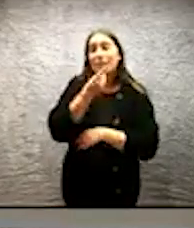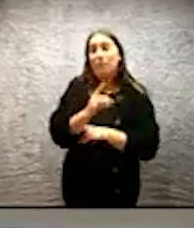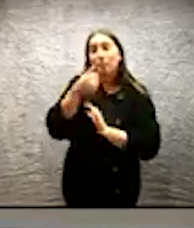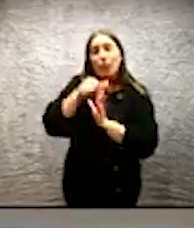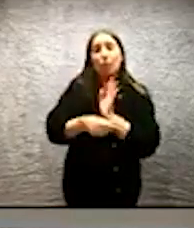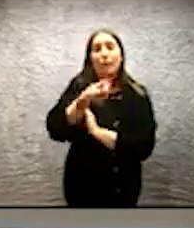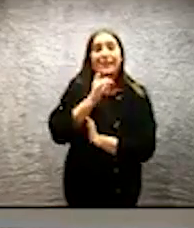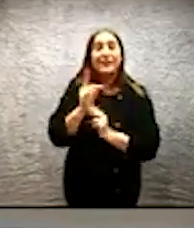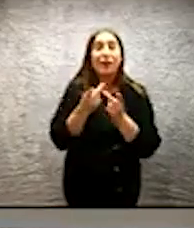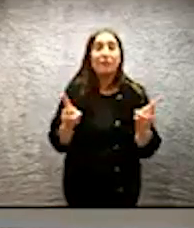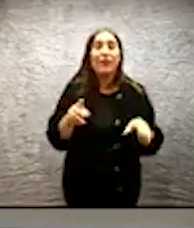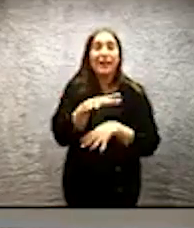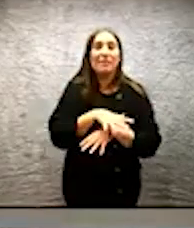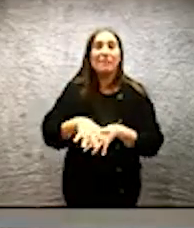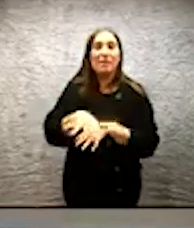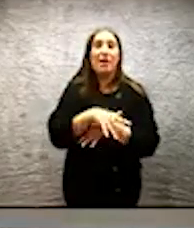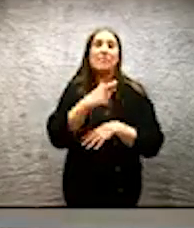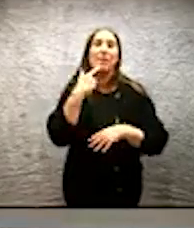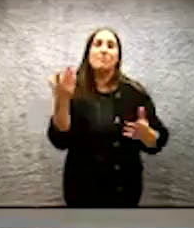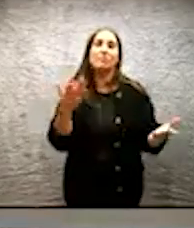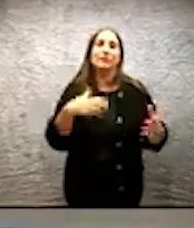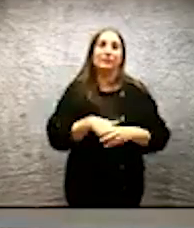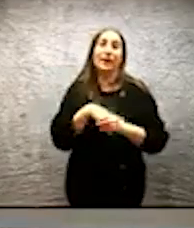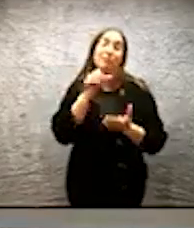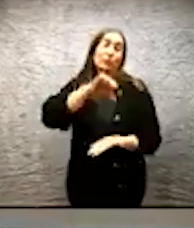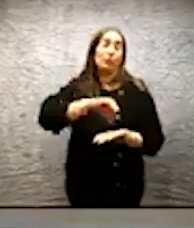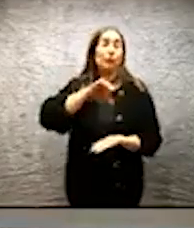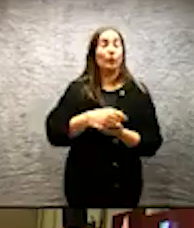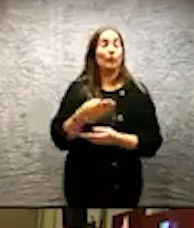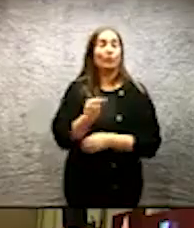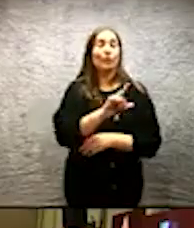avant Brochy, le fleuron de la métropole européenne de Lille.